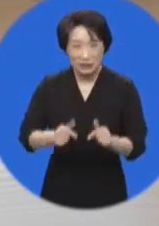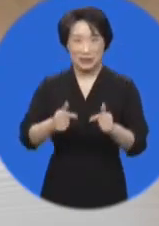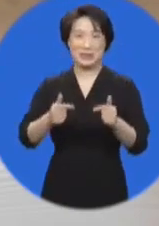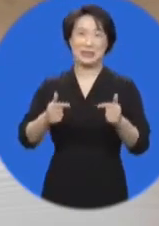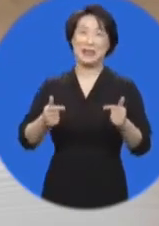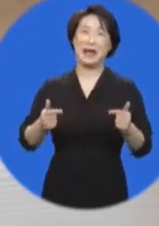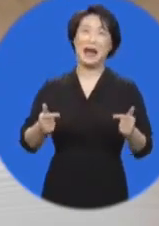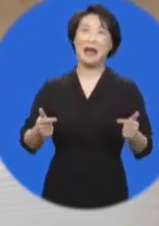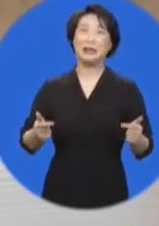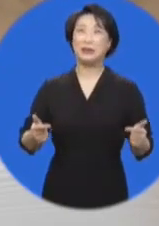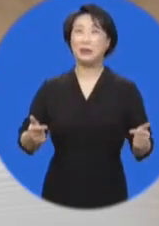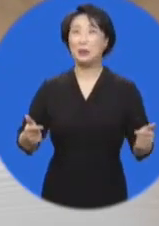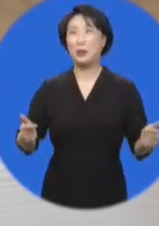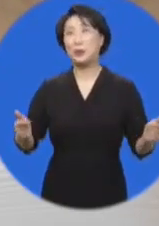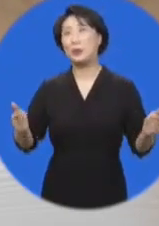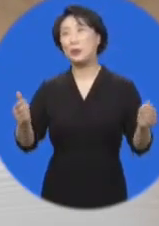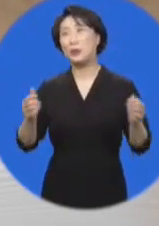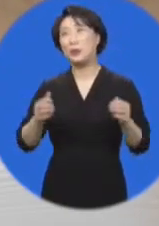늦어지지